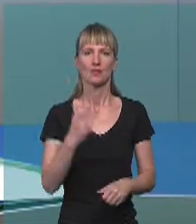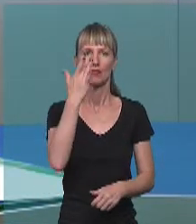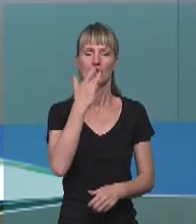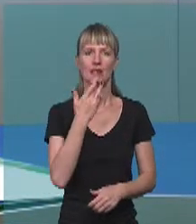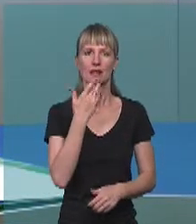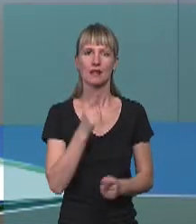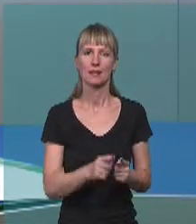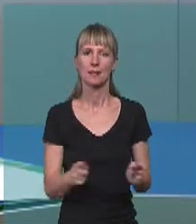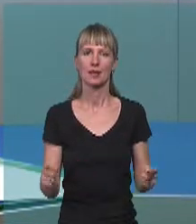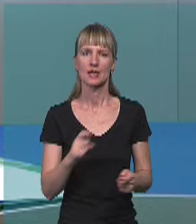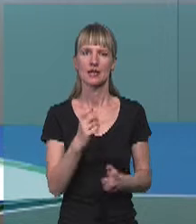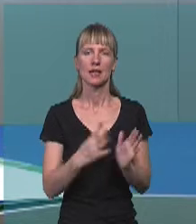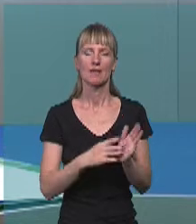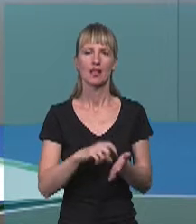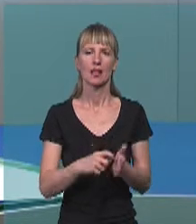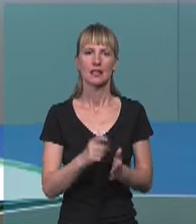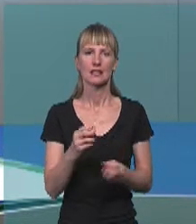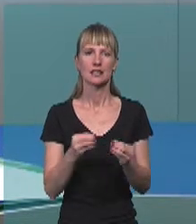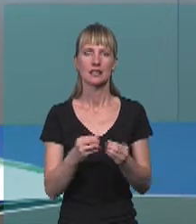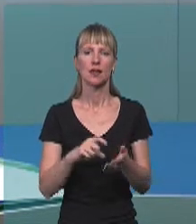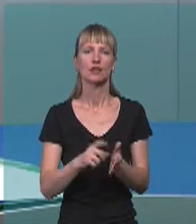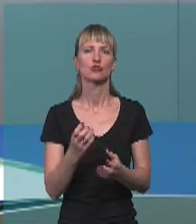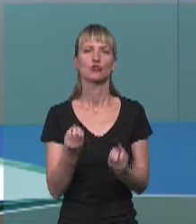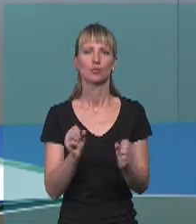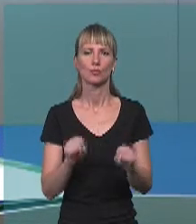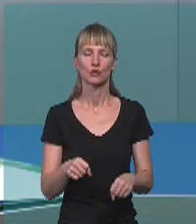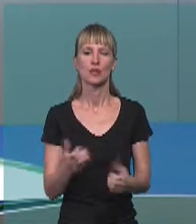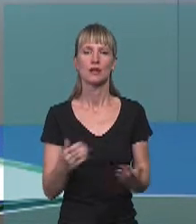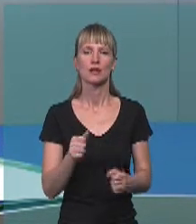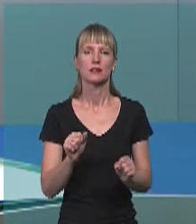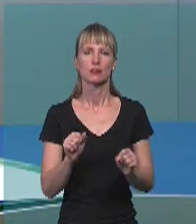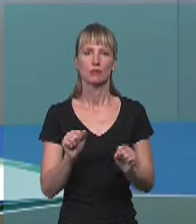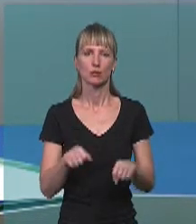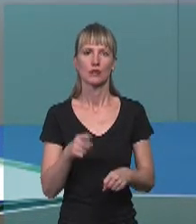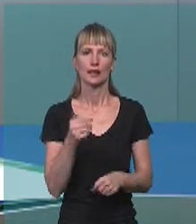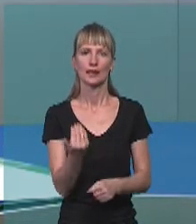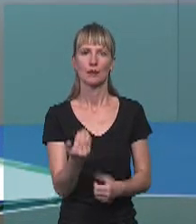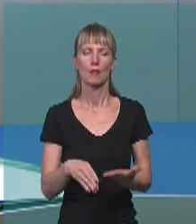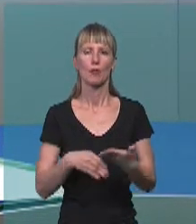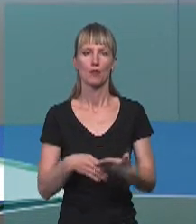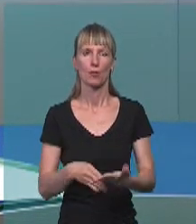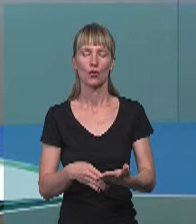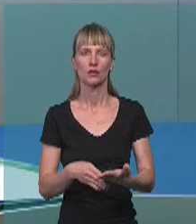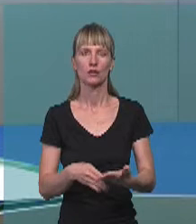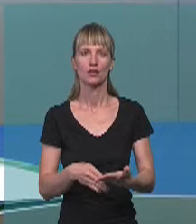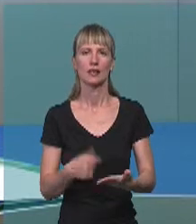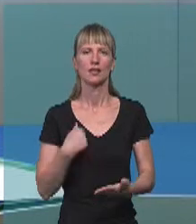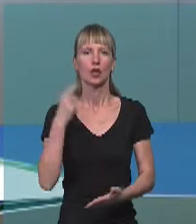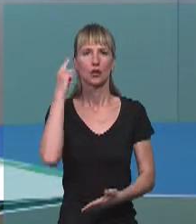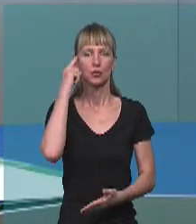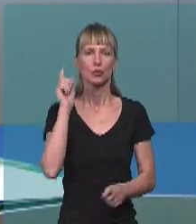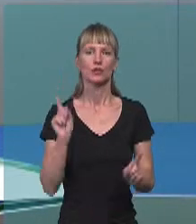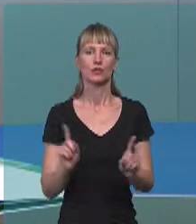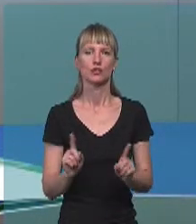літню кампанію з дев'ятикласниками, з десятикласниками, що ми ще можемо, яким чином ми можемо їм допомогти. Ну, я думаю,